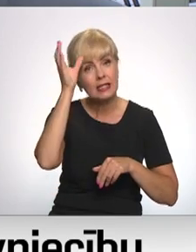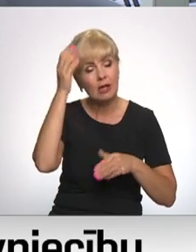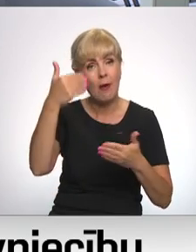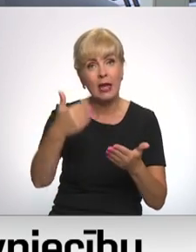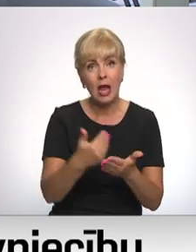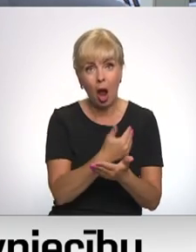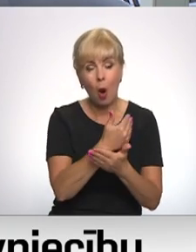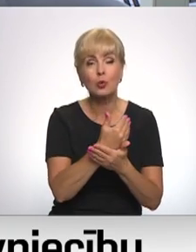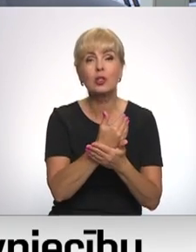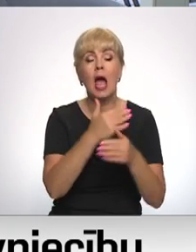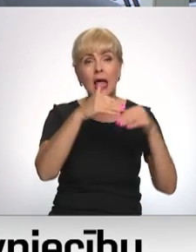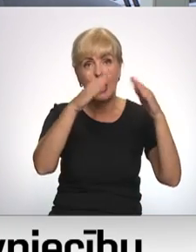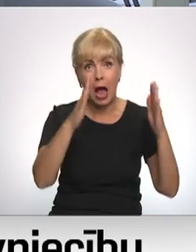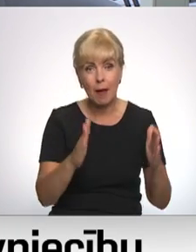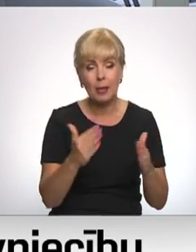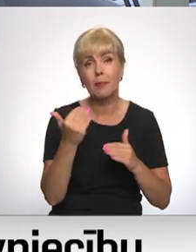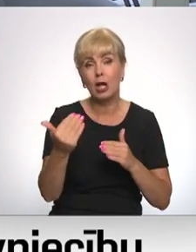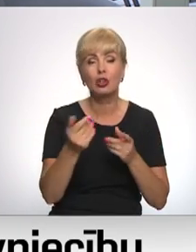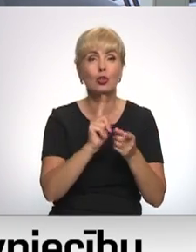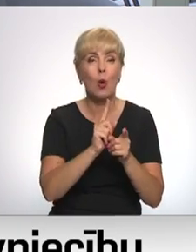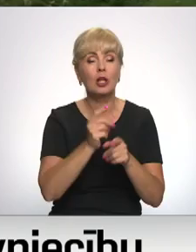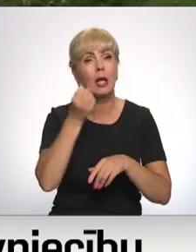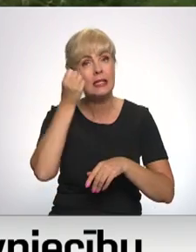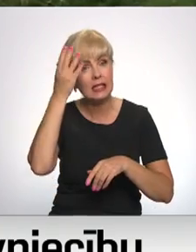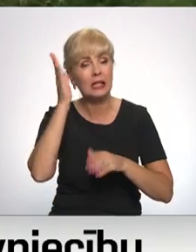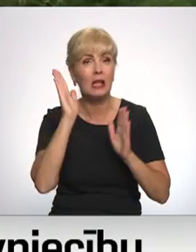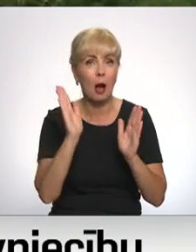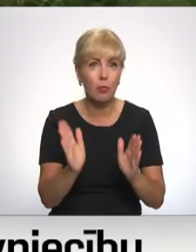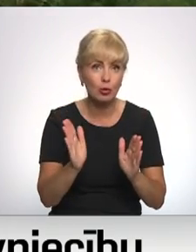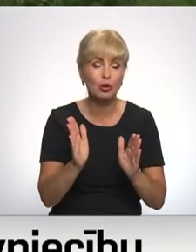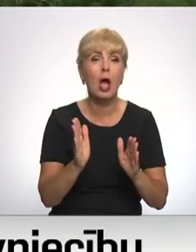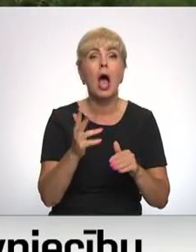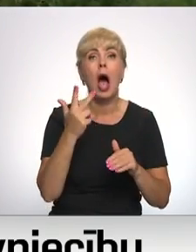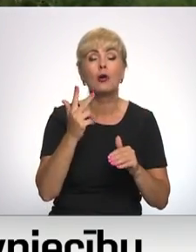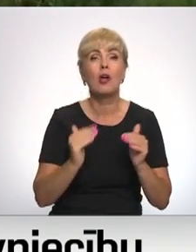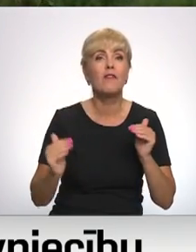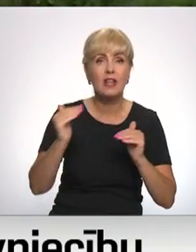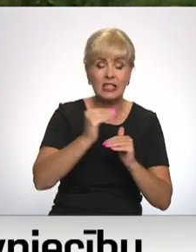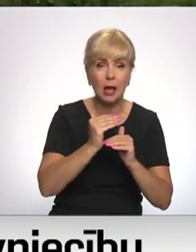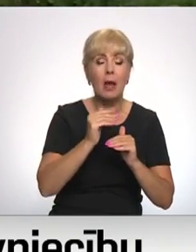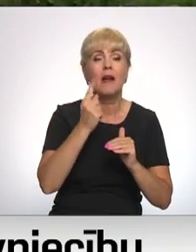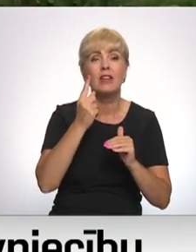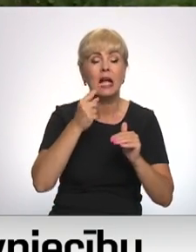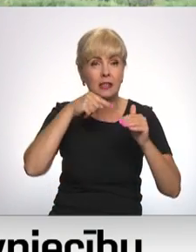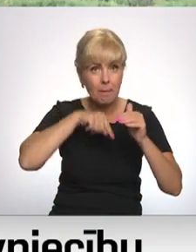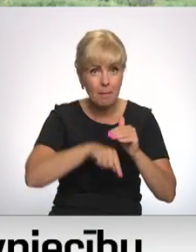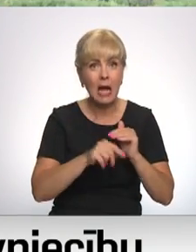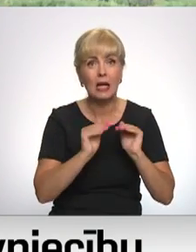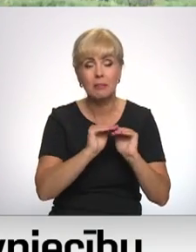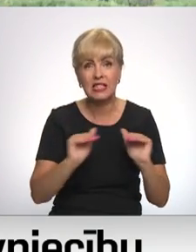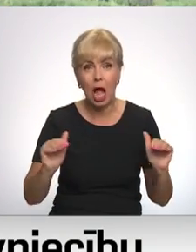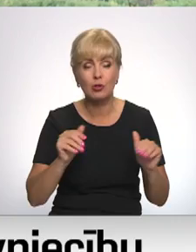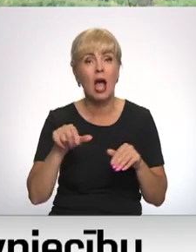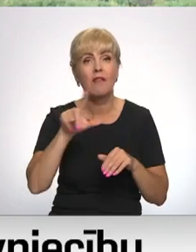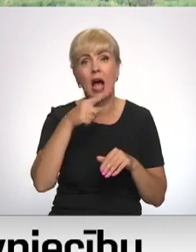jaunais templis, arī skolotāja izglītība tur būs. Ēkai būs 8 virszemes un 1 pagrabstāvs. Tur ir paredzēts vairāk